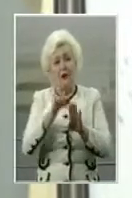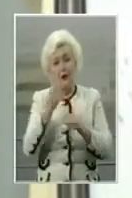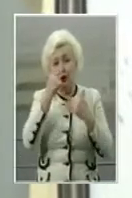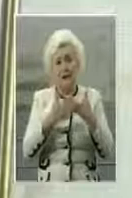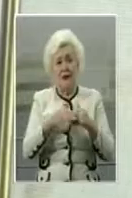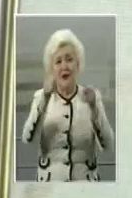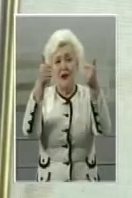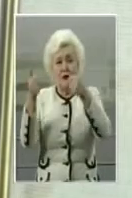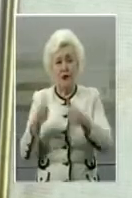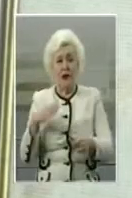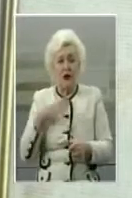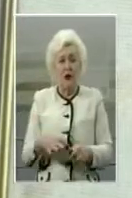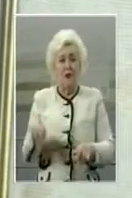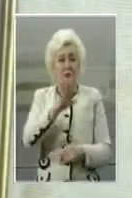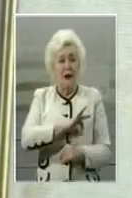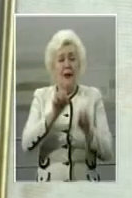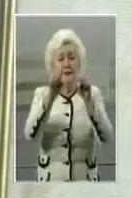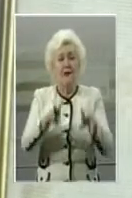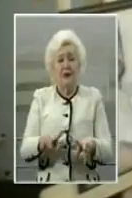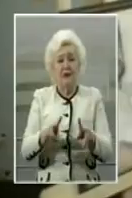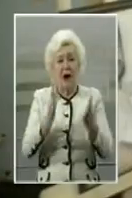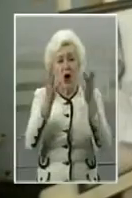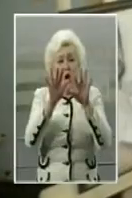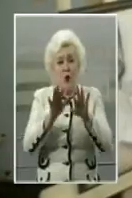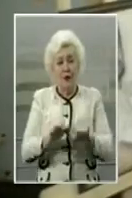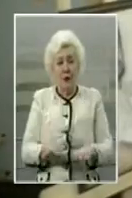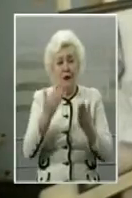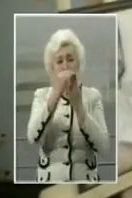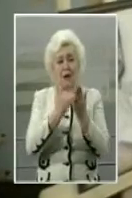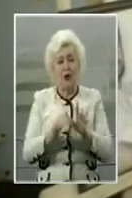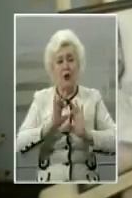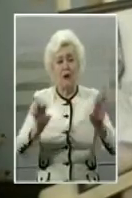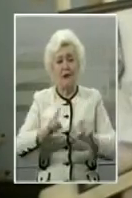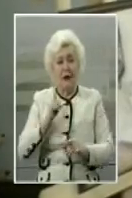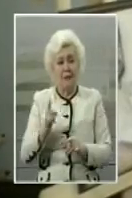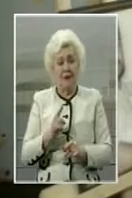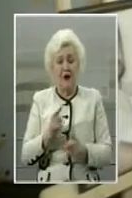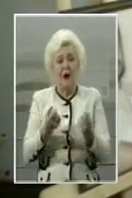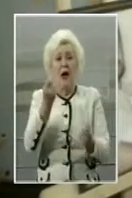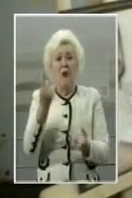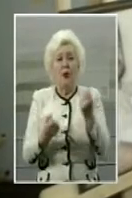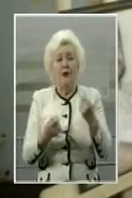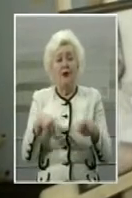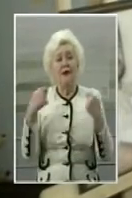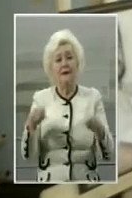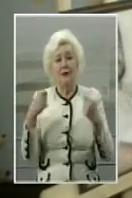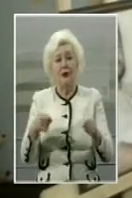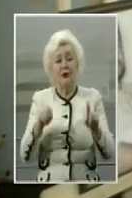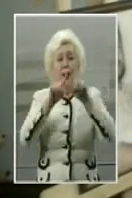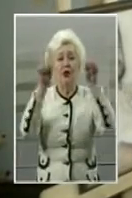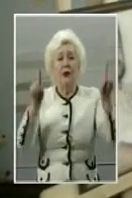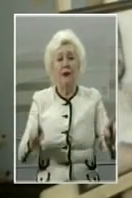до фотографії, доводиться використовувати спеціальні комп'ютерні програми, розповідає майстриня. З'явилися в продажі